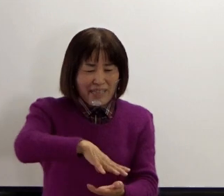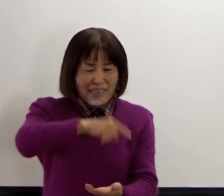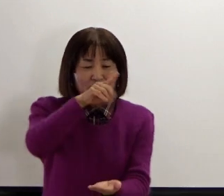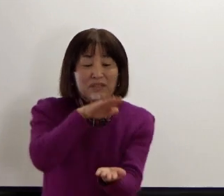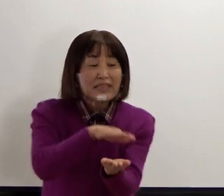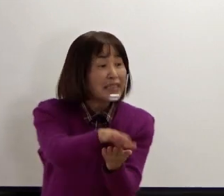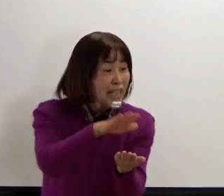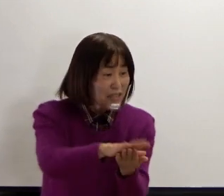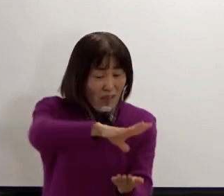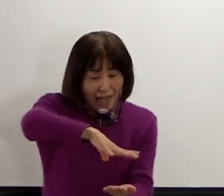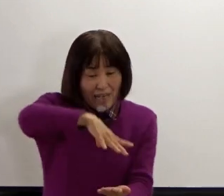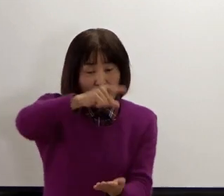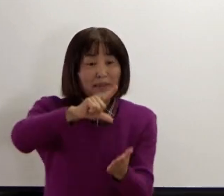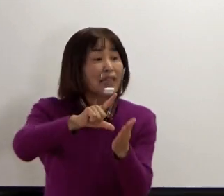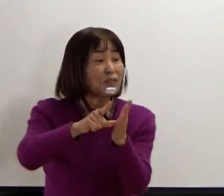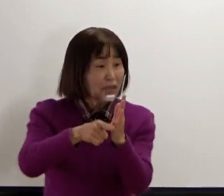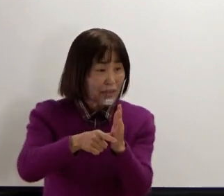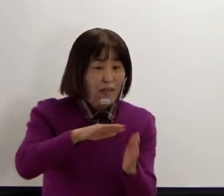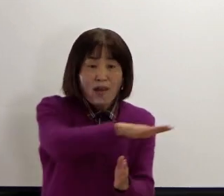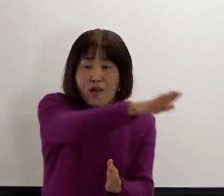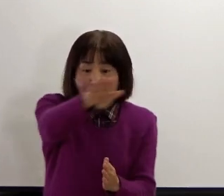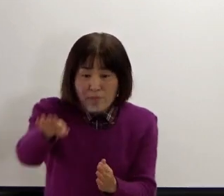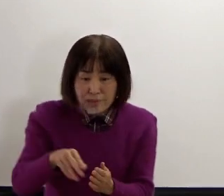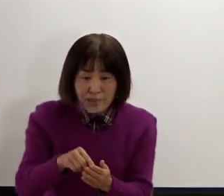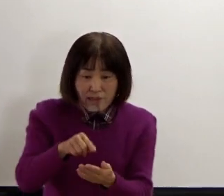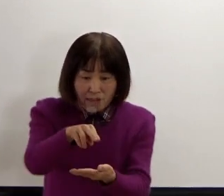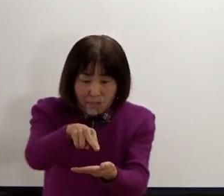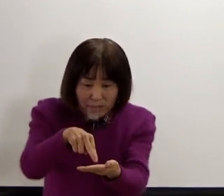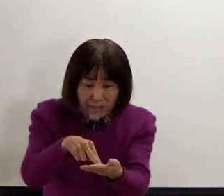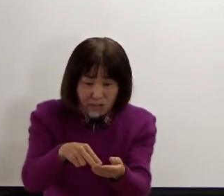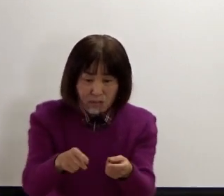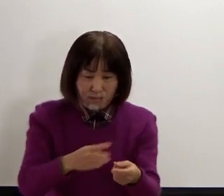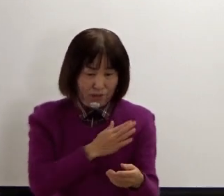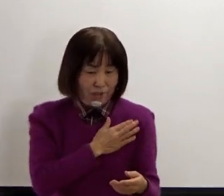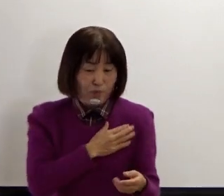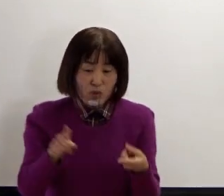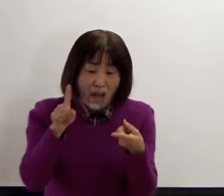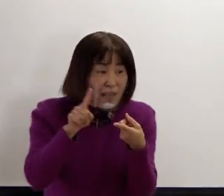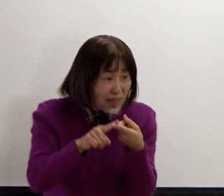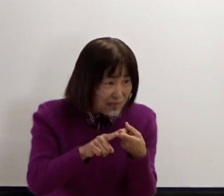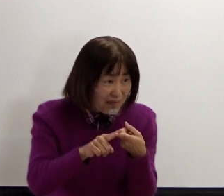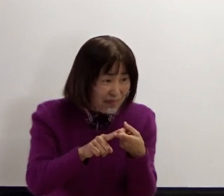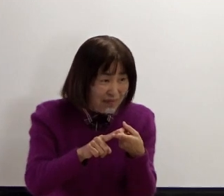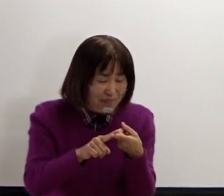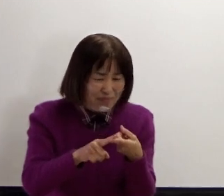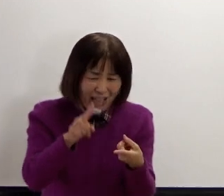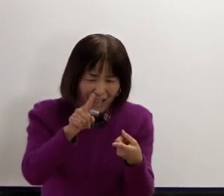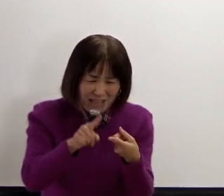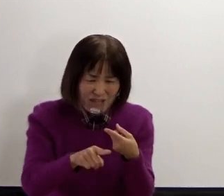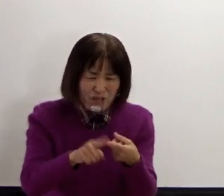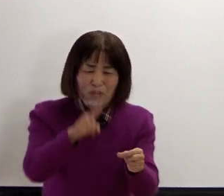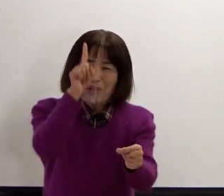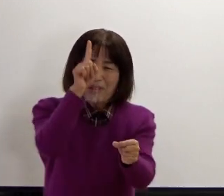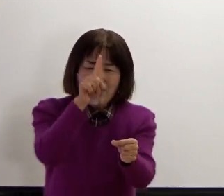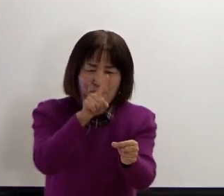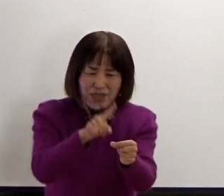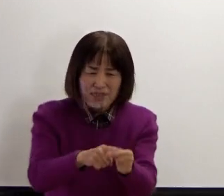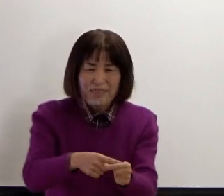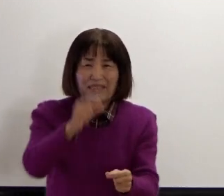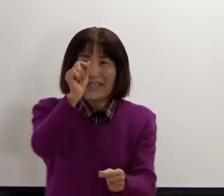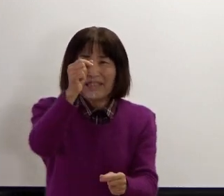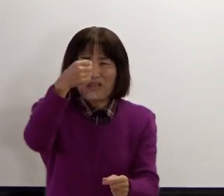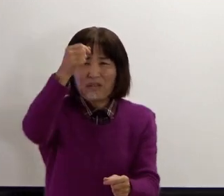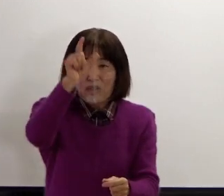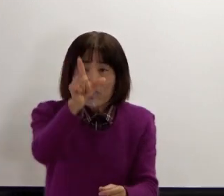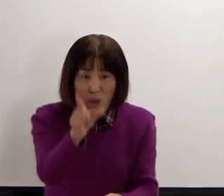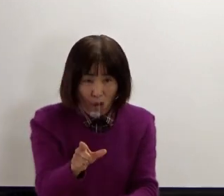たんじゃなかったかなと思いますけどね。なんかそんな私のいい加減な記憶で、違ってたらメール、ここまで